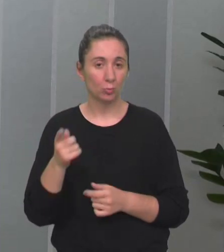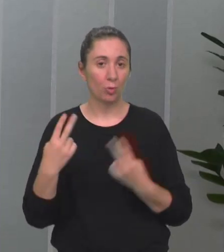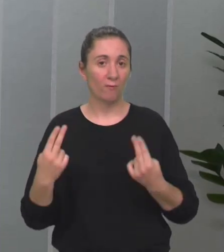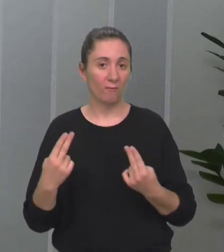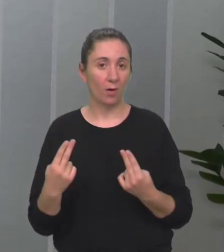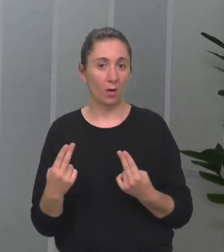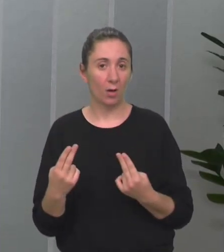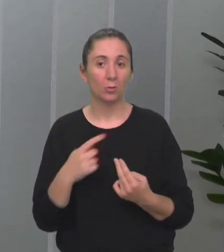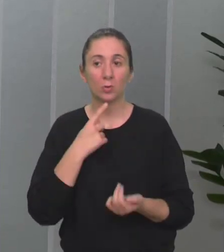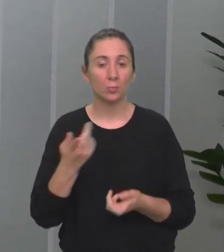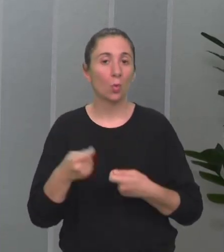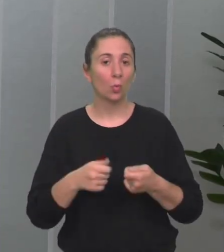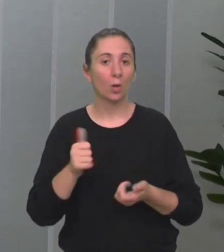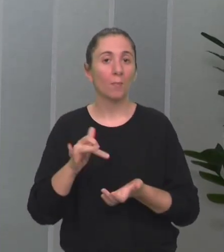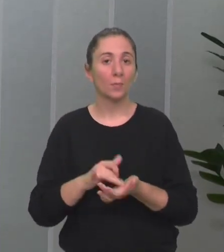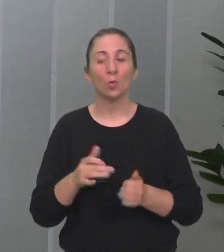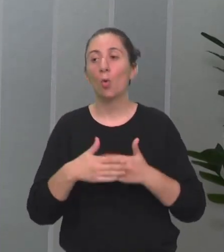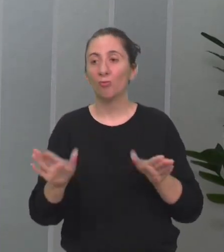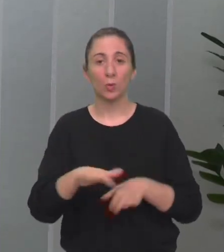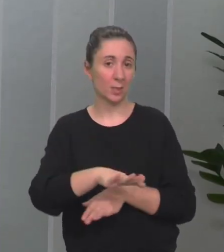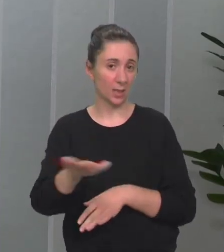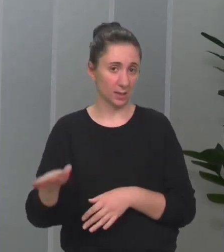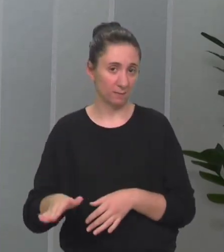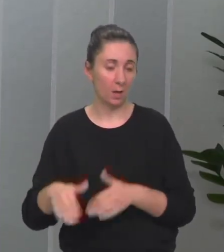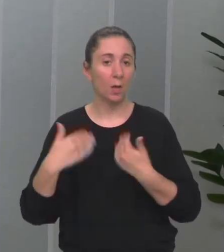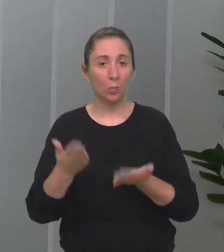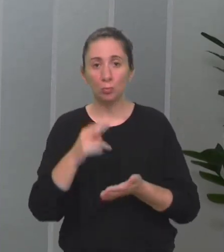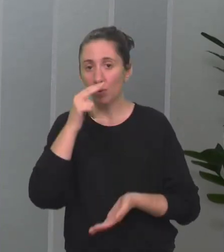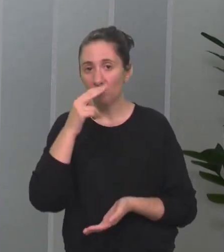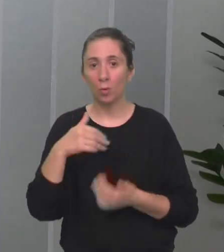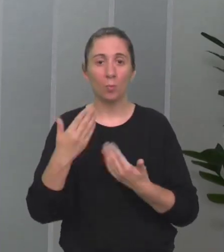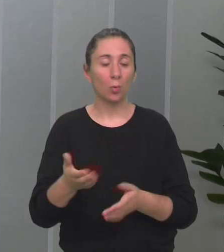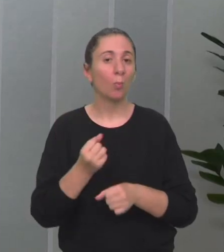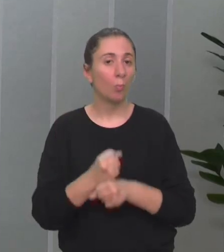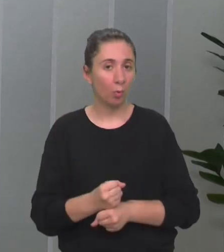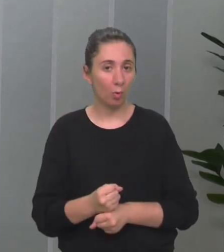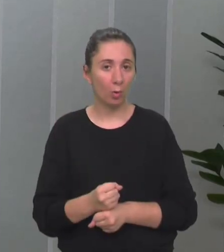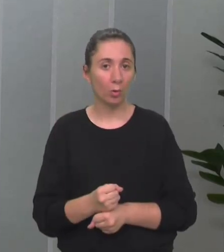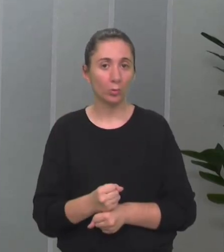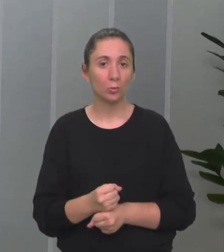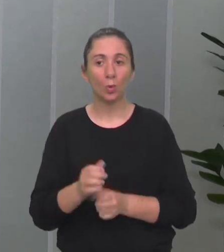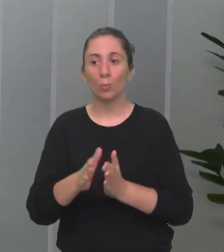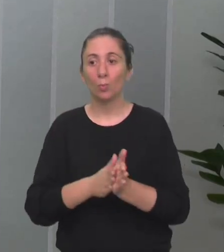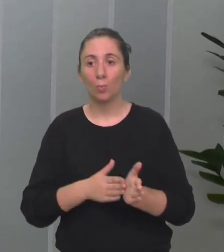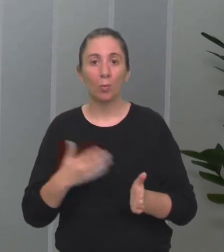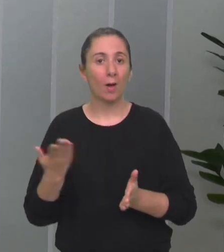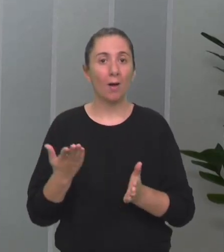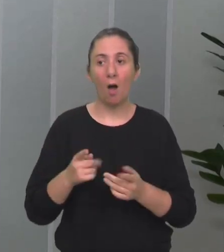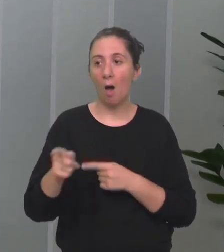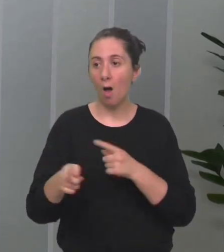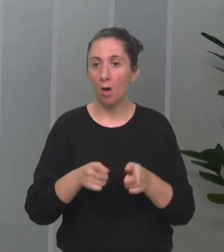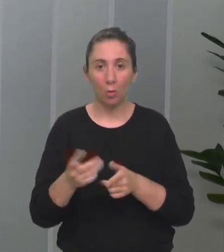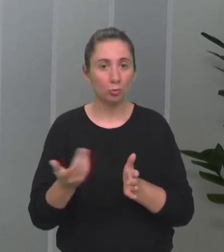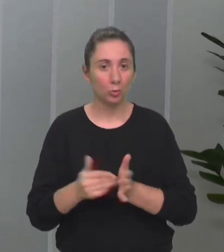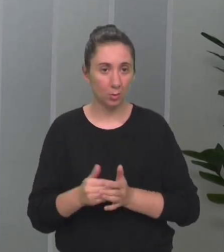za naglasiti kako je udruga mjesto otvoreno za sve, za pružanje informacije, pružanje podrške, upućivanje dalje šta i kako.